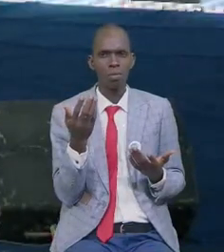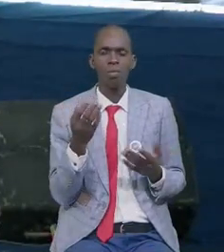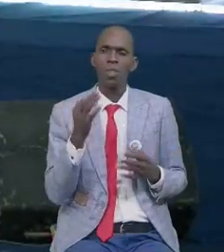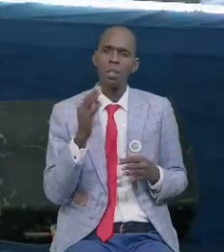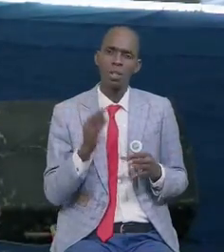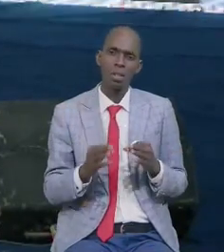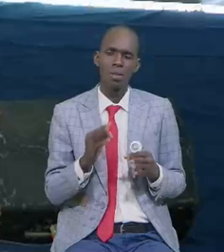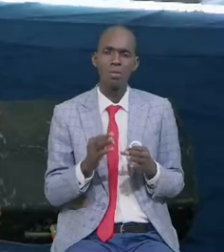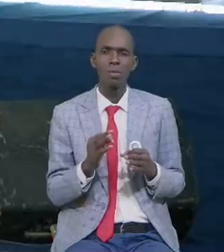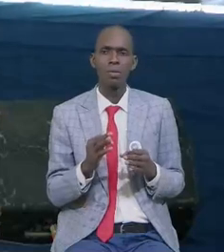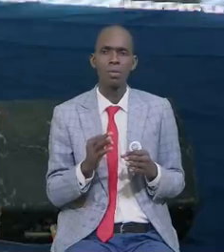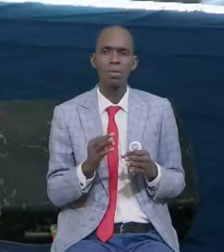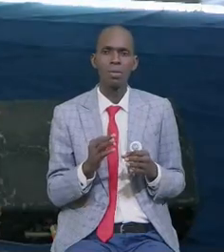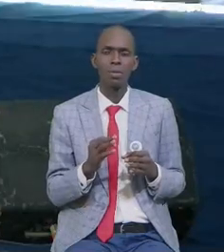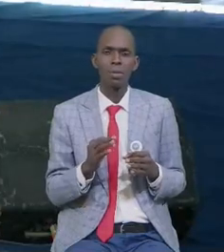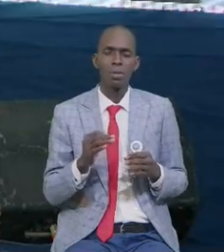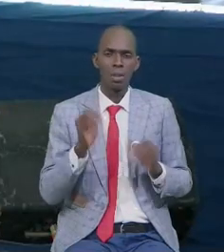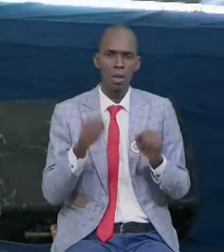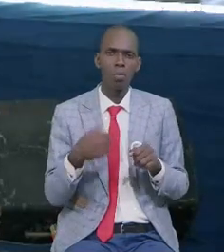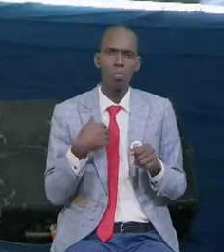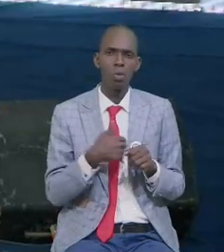On se fatigue, non? On peut avoir quelque chose.